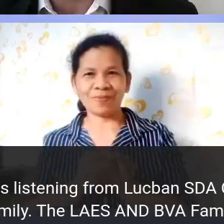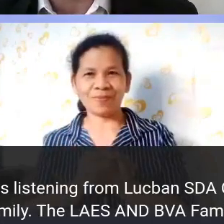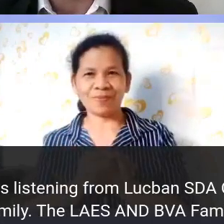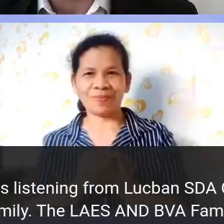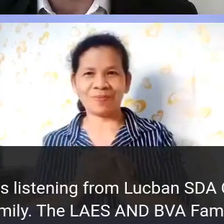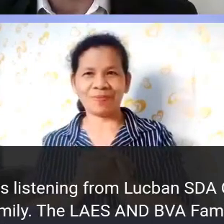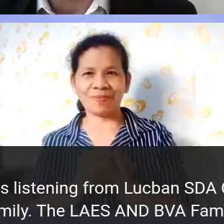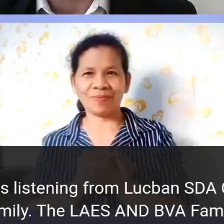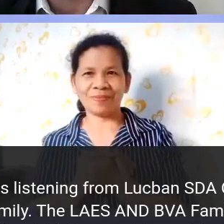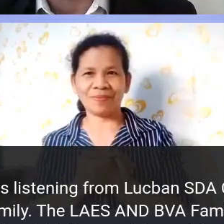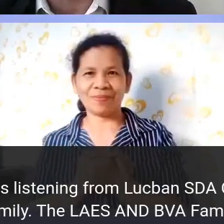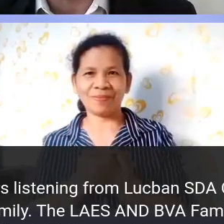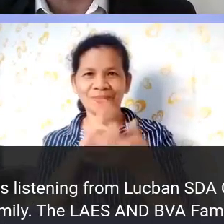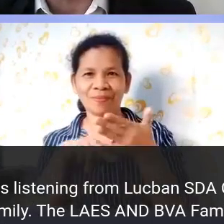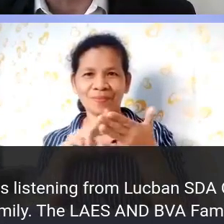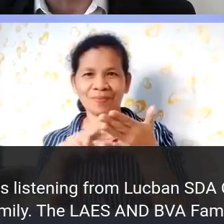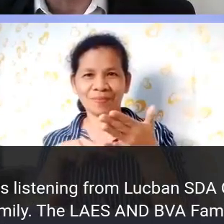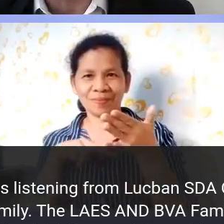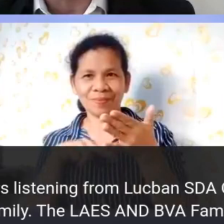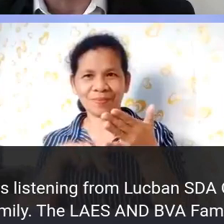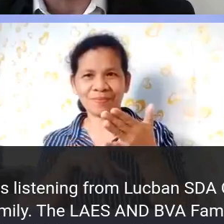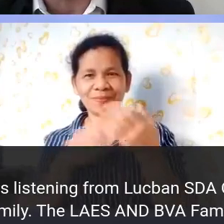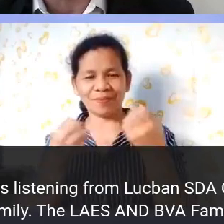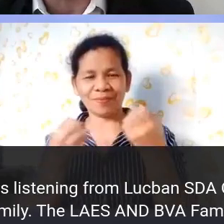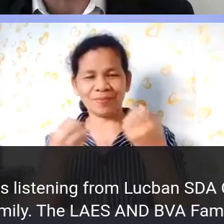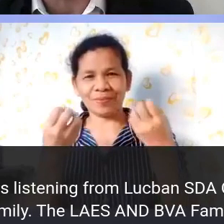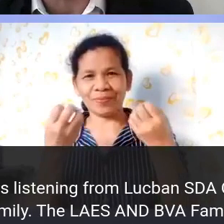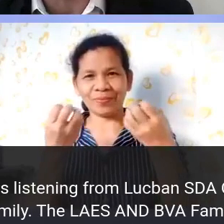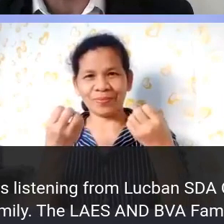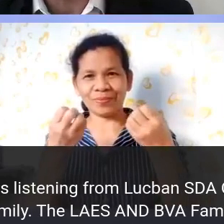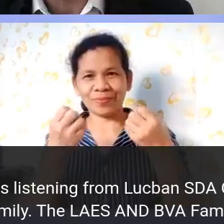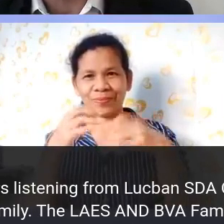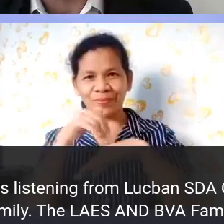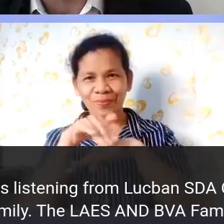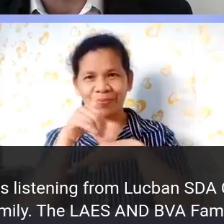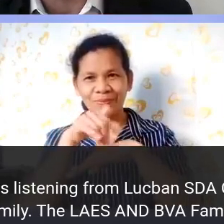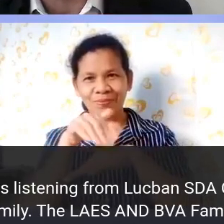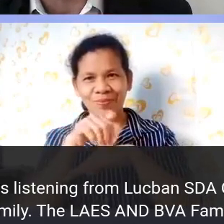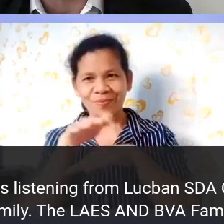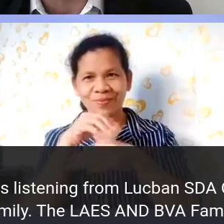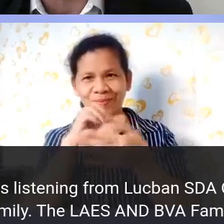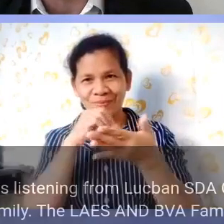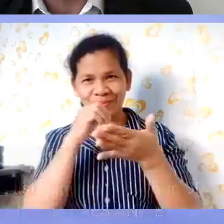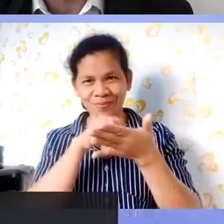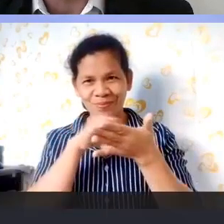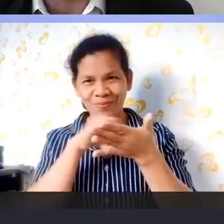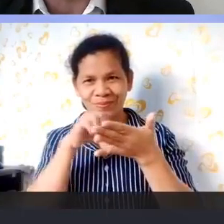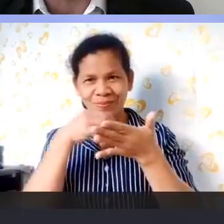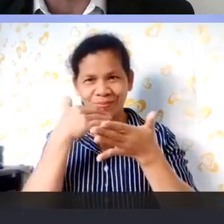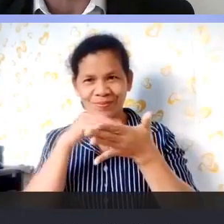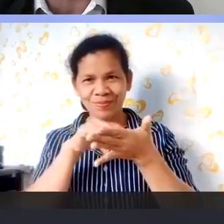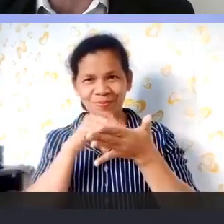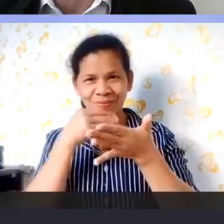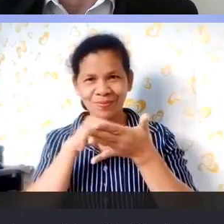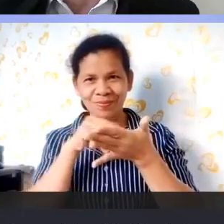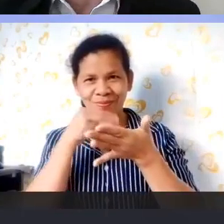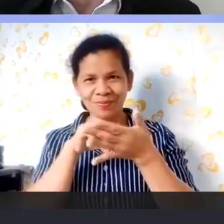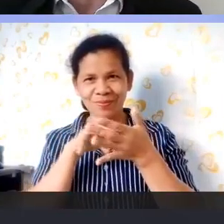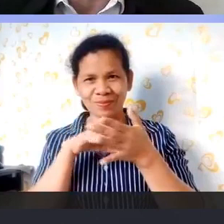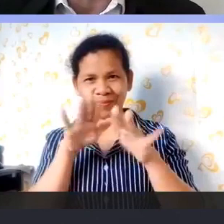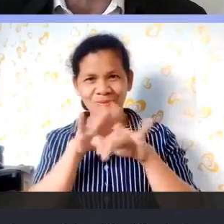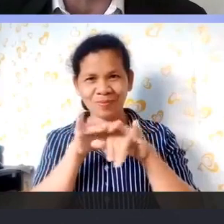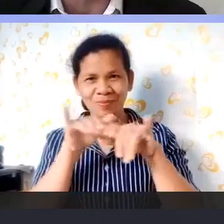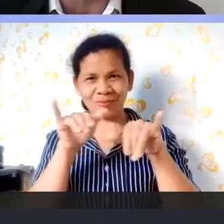pong sinusort out ito sapagkat marami ang nag-comment sa atin. Hinahanap po natin ito. Si Ma'am Lysel Dalida,